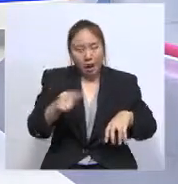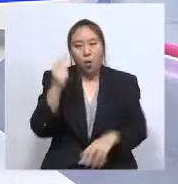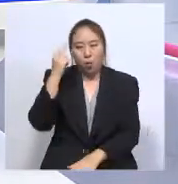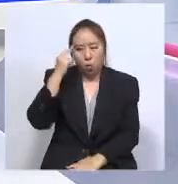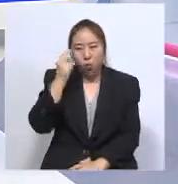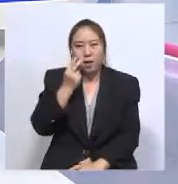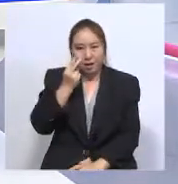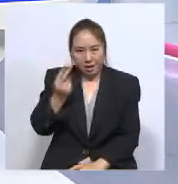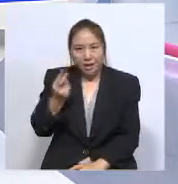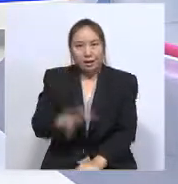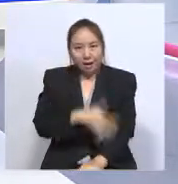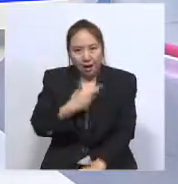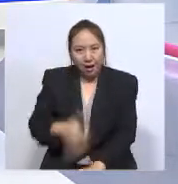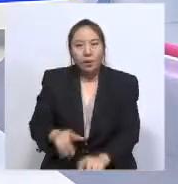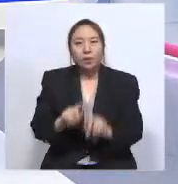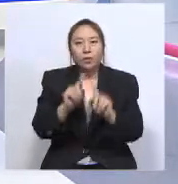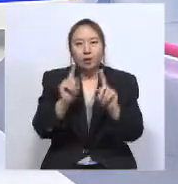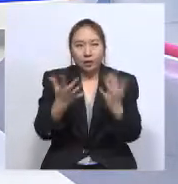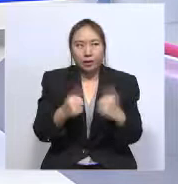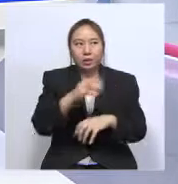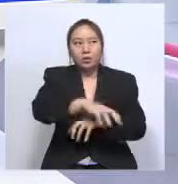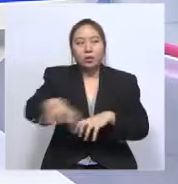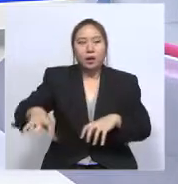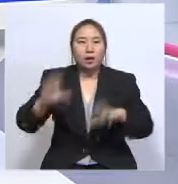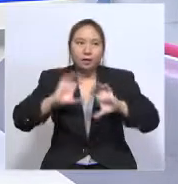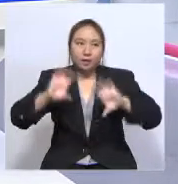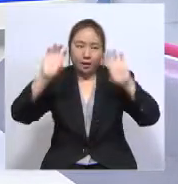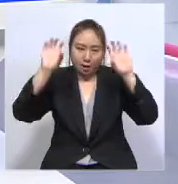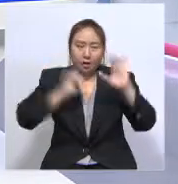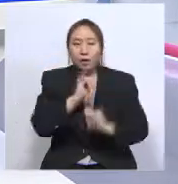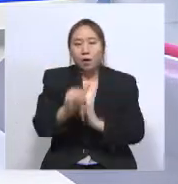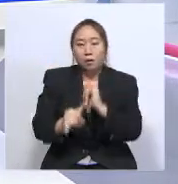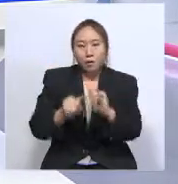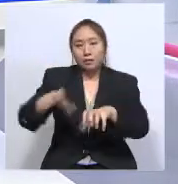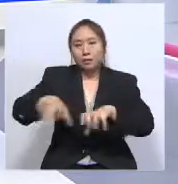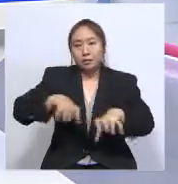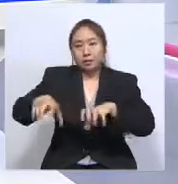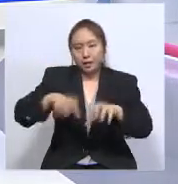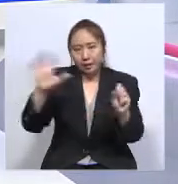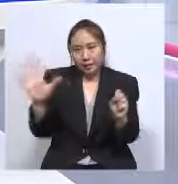รู้เห็นกันมานานแต่ว่าครั้งนี้ก็คือทางหน่วยงานทางการนะคะเข้าไปลงมือจัดการกันอย่างเต็มรูปแบบค่ะ